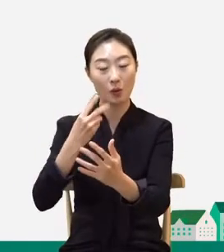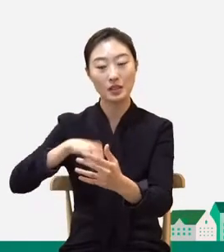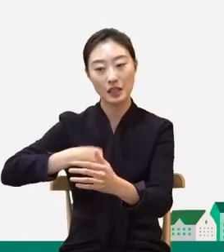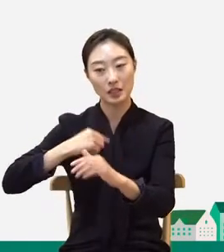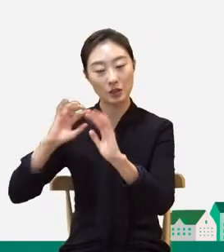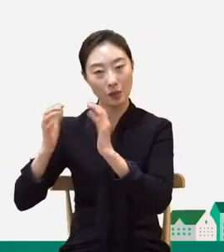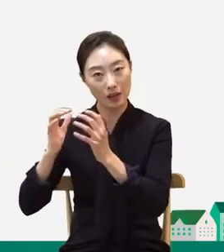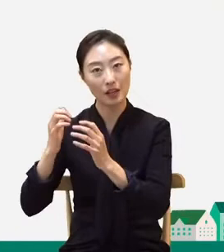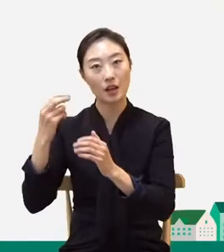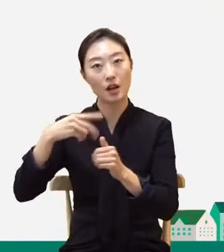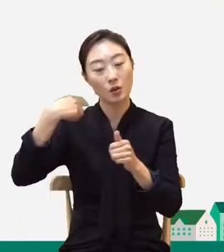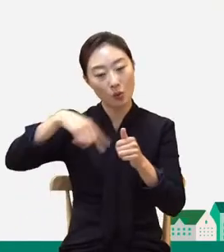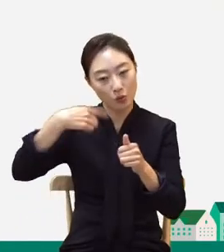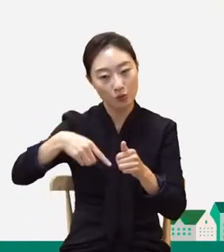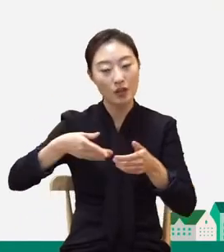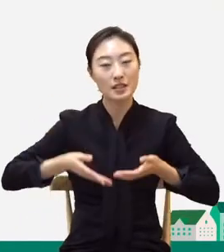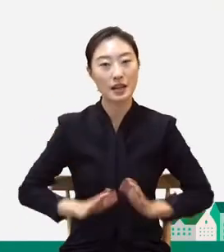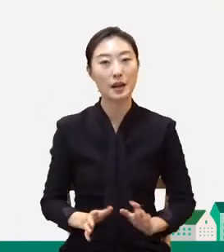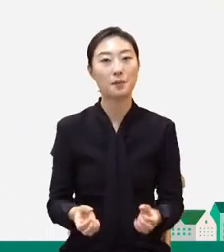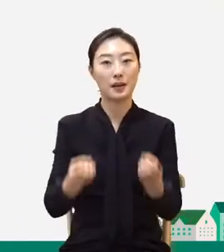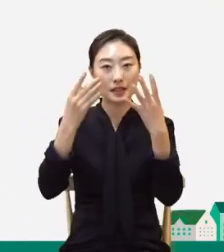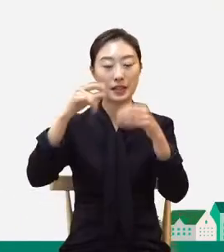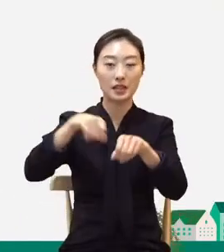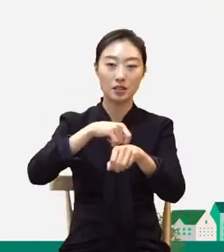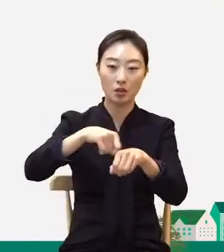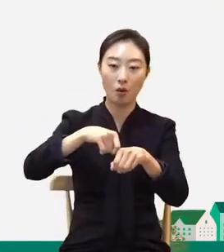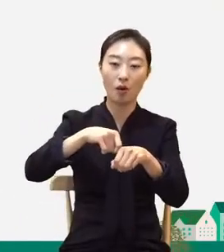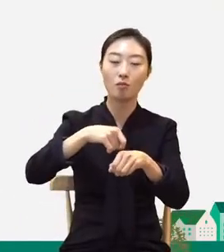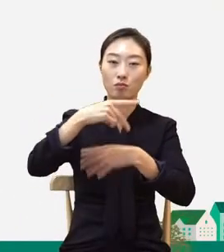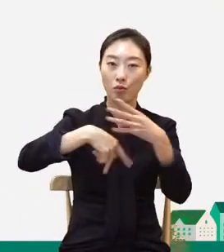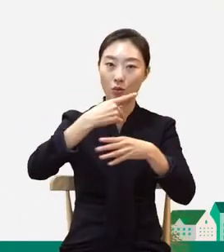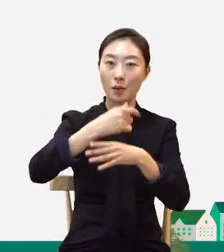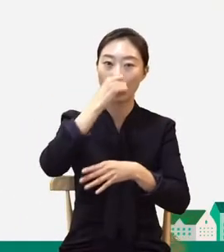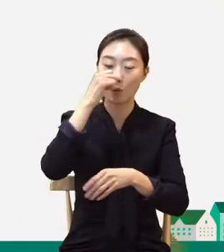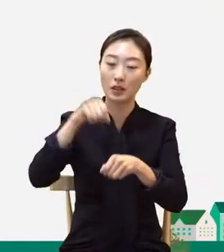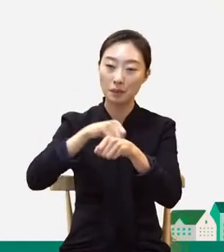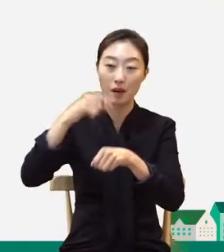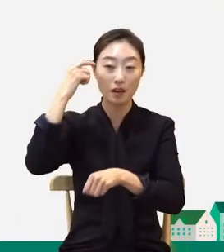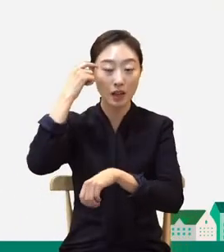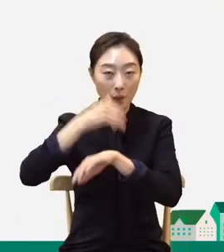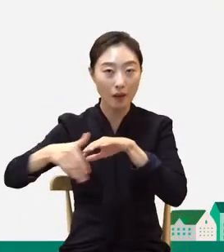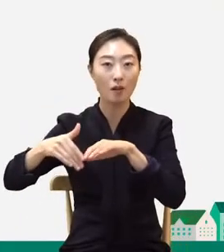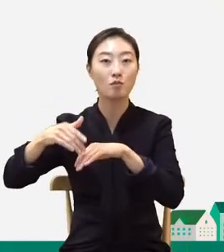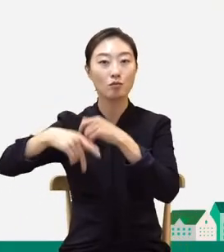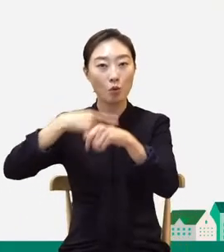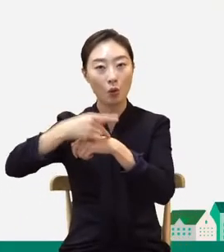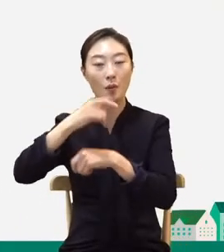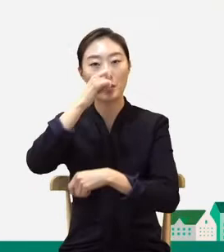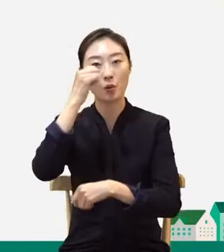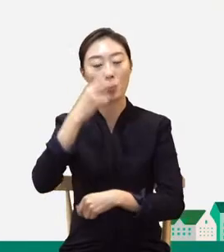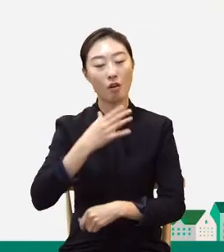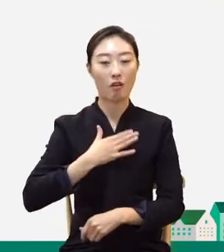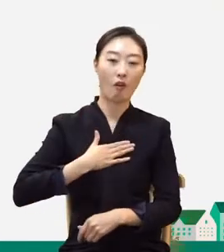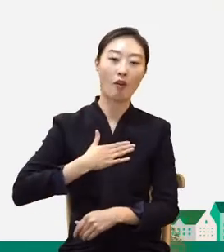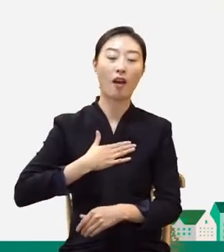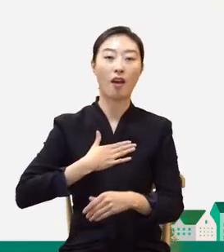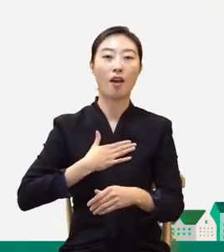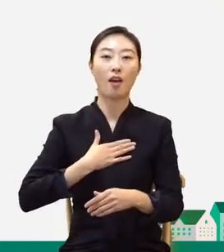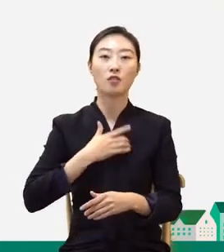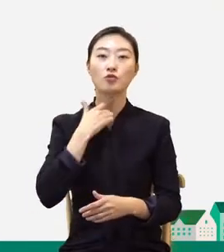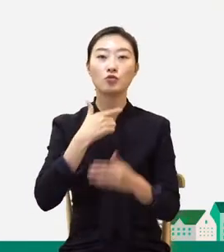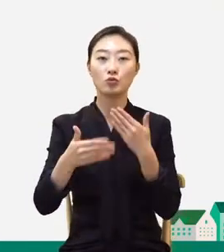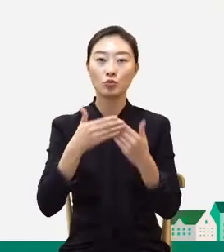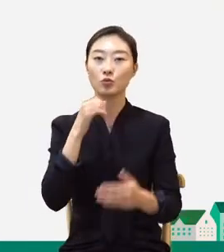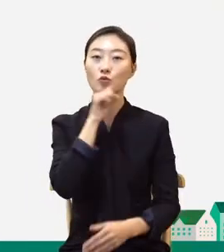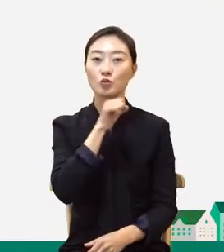교육 프로그램, 그리고 특성화 프로그램으로 컬러 테라피를 했고 특별 기획 프로그램을 했습니다. 여가활용 프로그램을 했고요. 가족